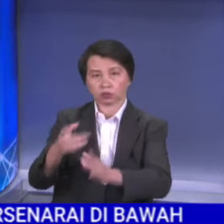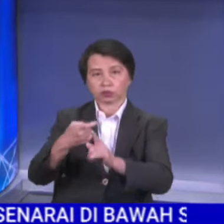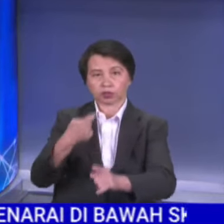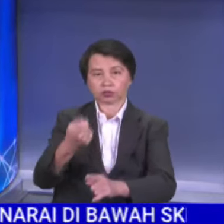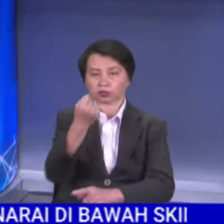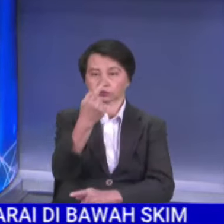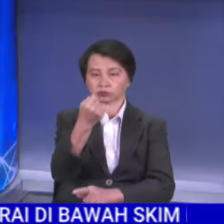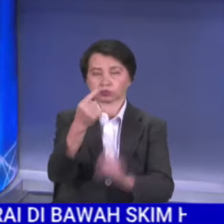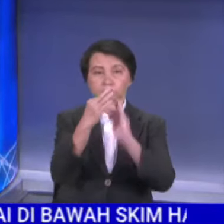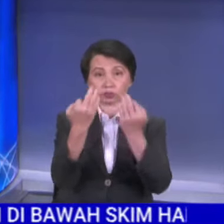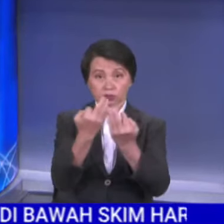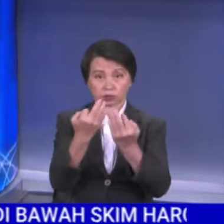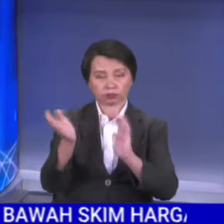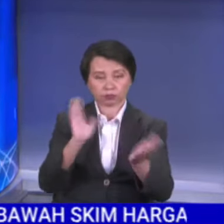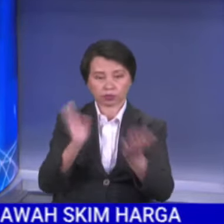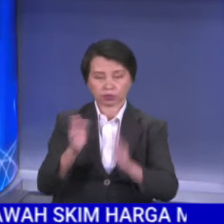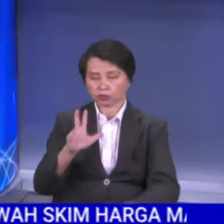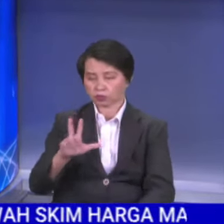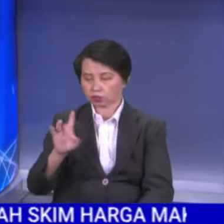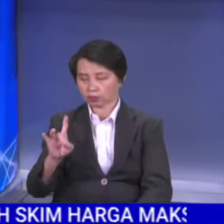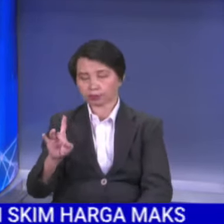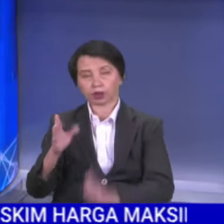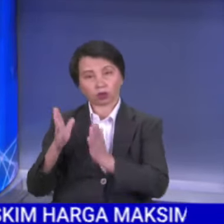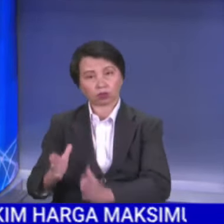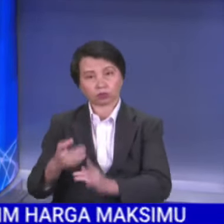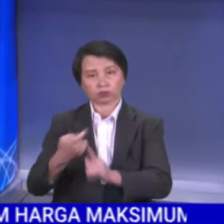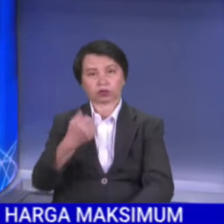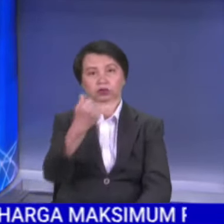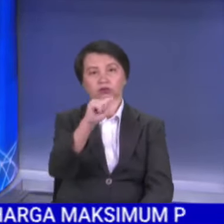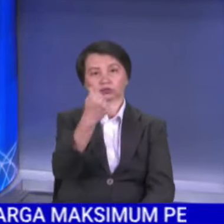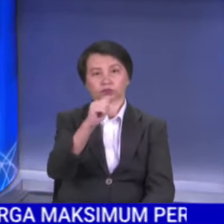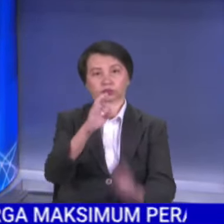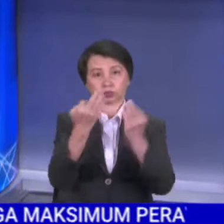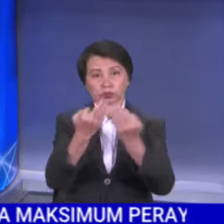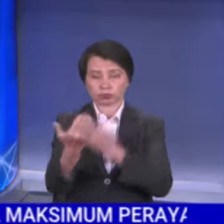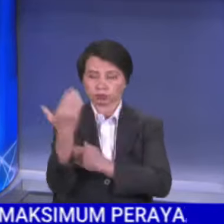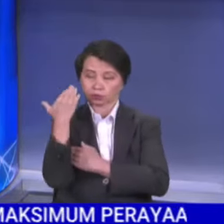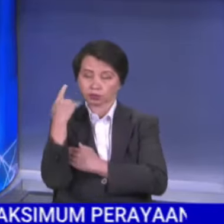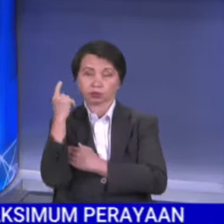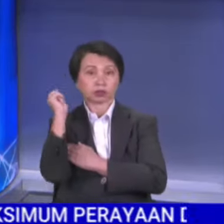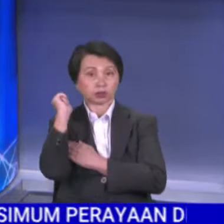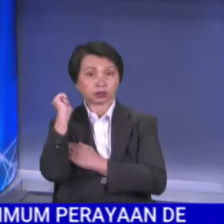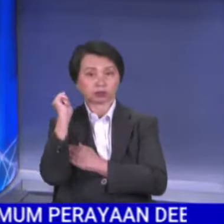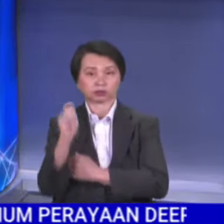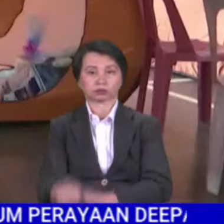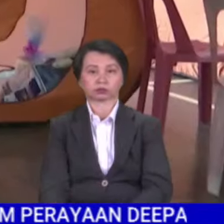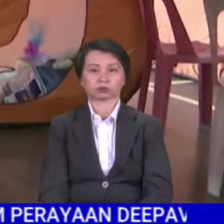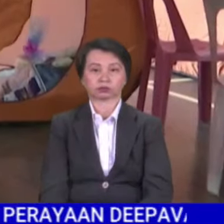daripada 11 keluarga berbanding 38 orang daripada 10 keluarga pagi tadi.